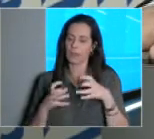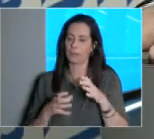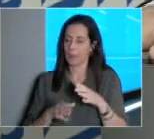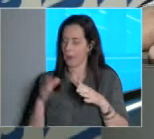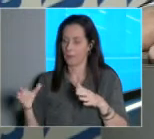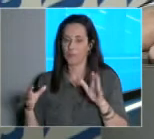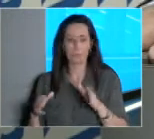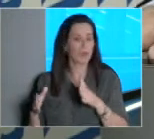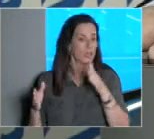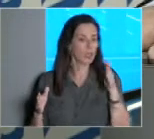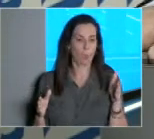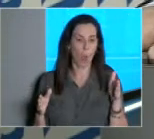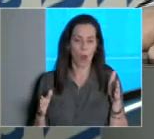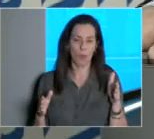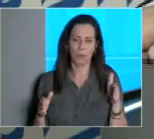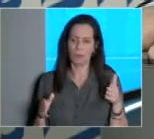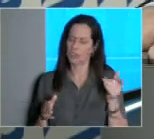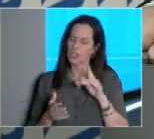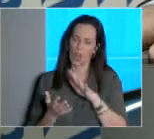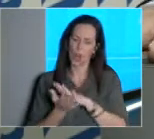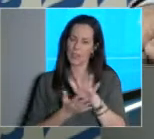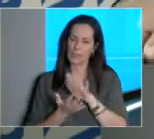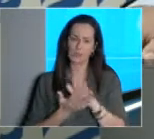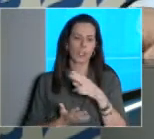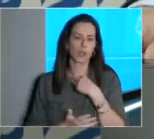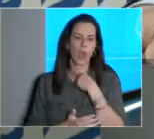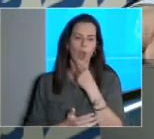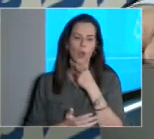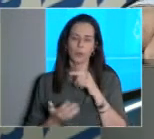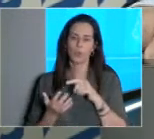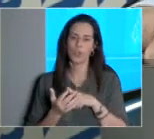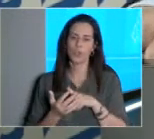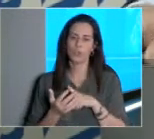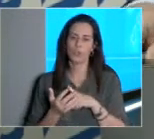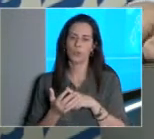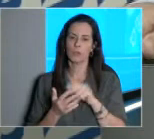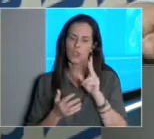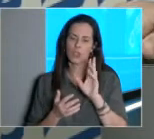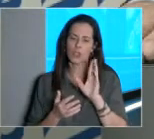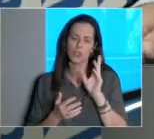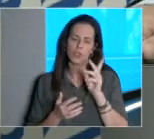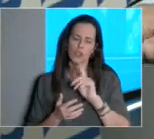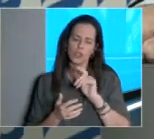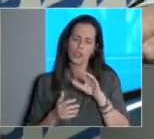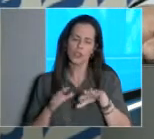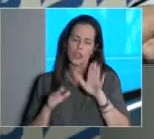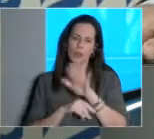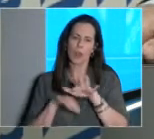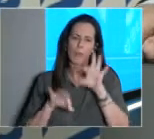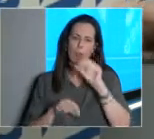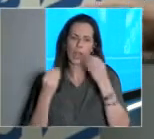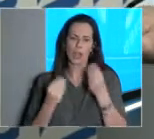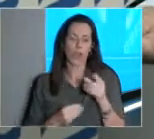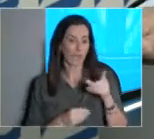גם המפלגות משמאלנו. זה לא לבזבז קולות כדי שהבחירה הדמוקרטית תבוא לידי ביטוי בצורה הטובה ביותר. אבל זה גורם נזק, אורי?